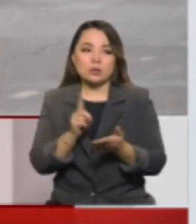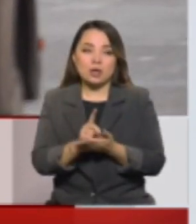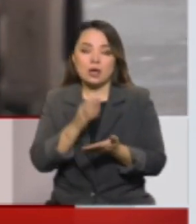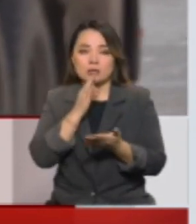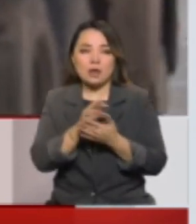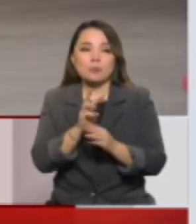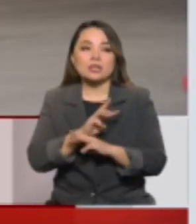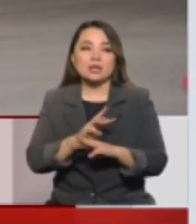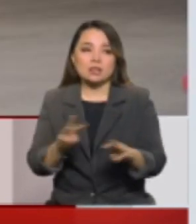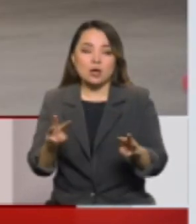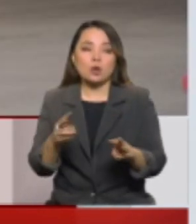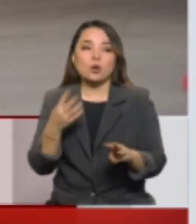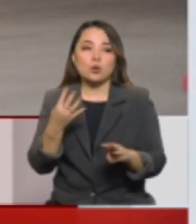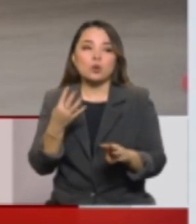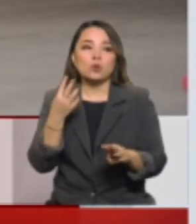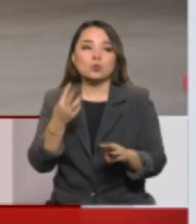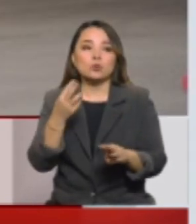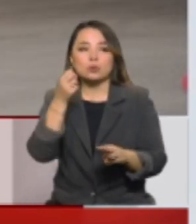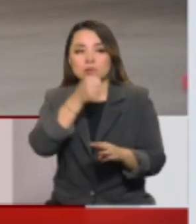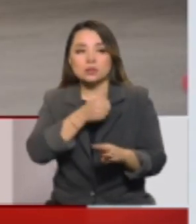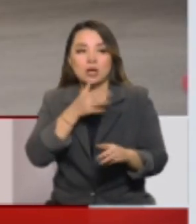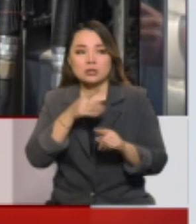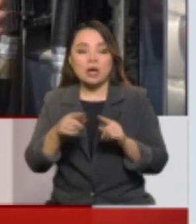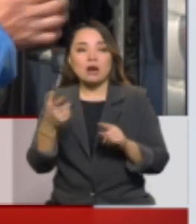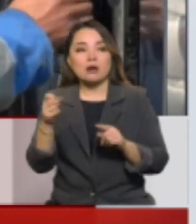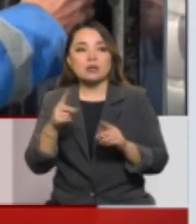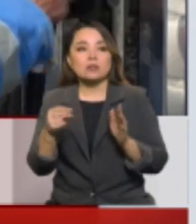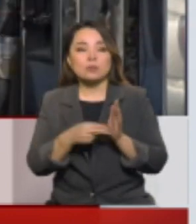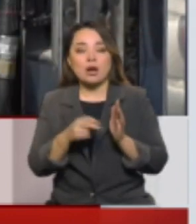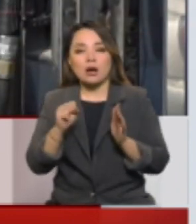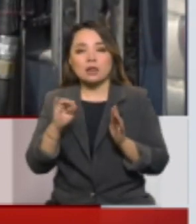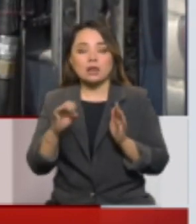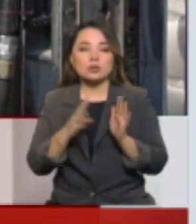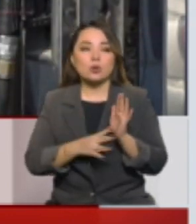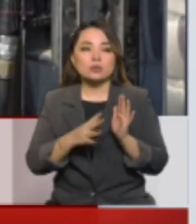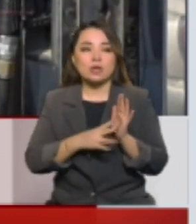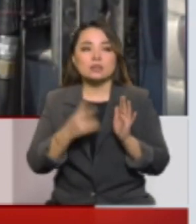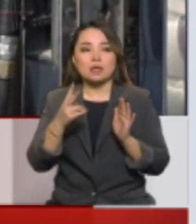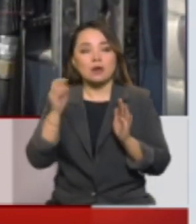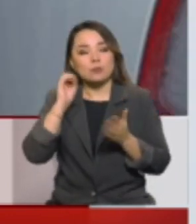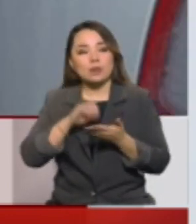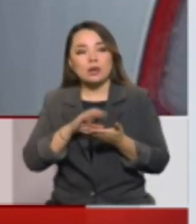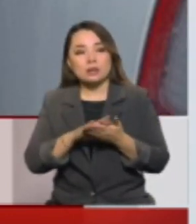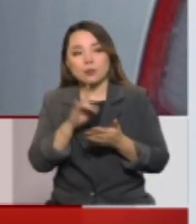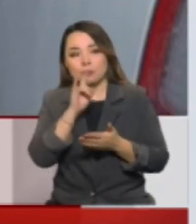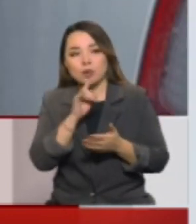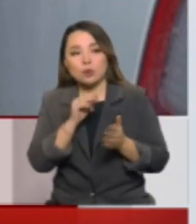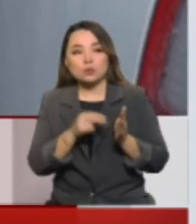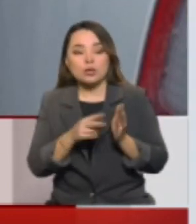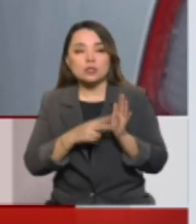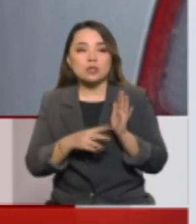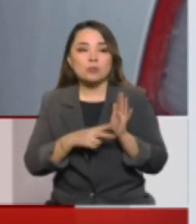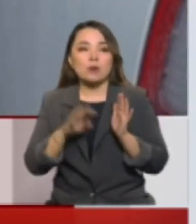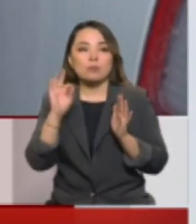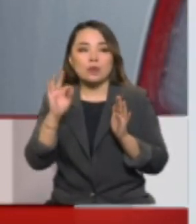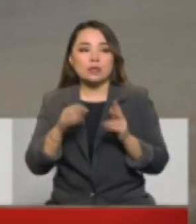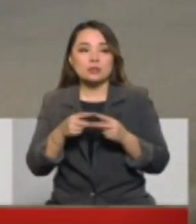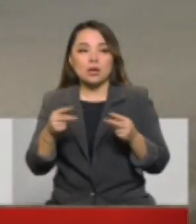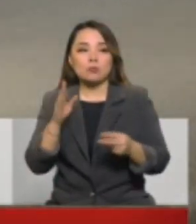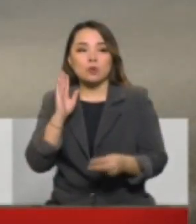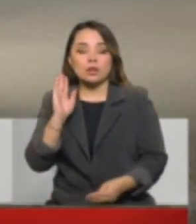министрлік. Осылайша 3-4 жылдан кейін газ бағасы АИ-92 маркалы бензин құнының 70%-на